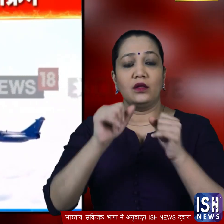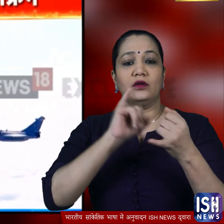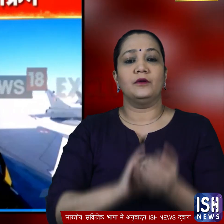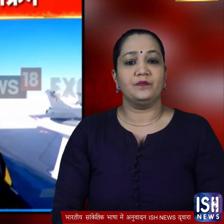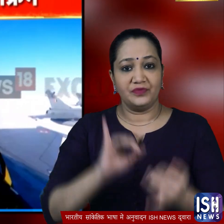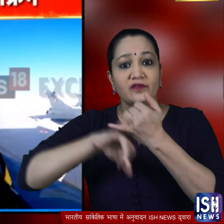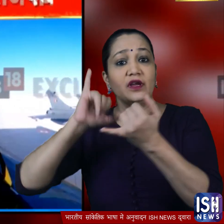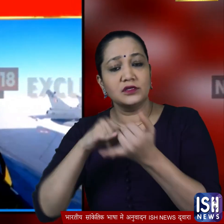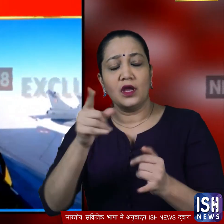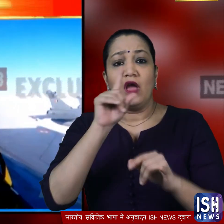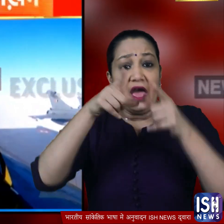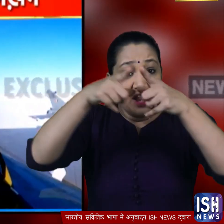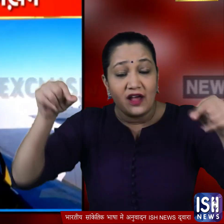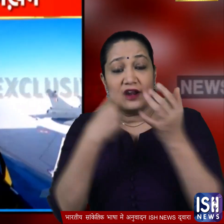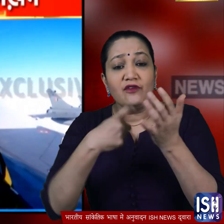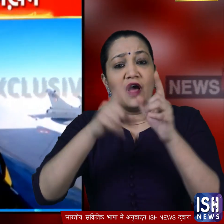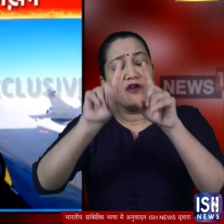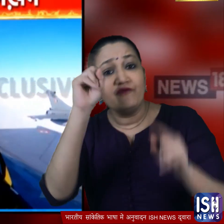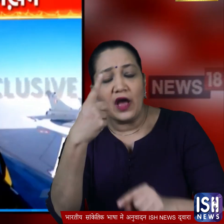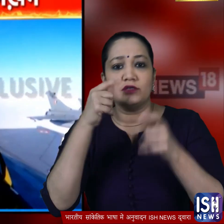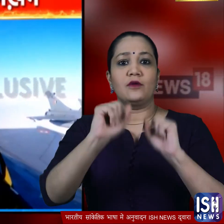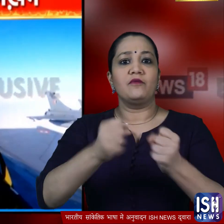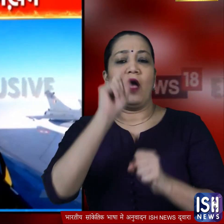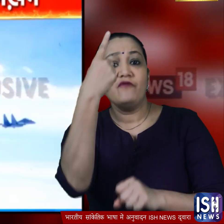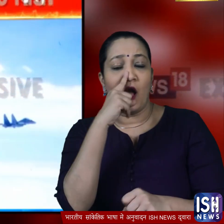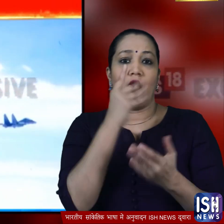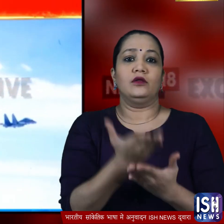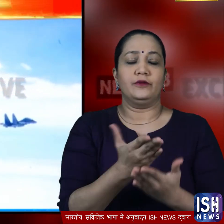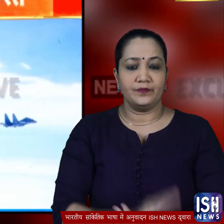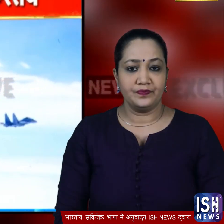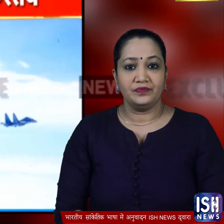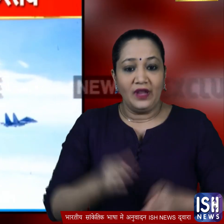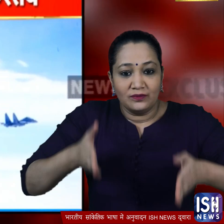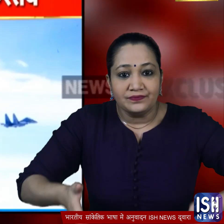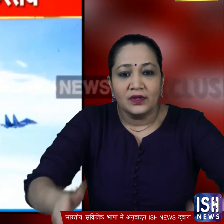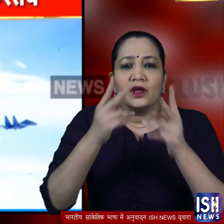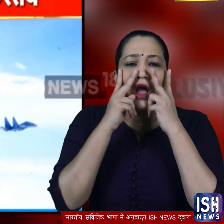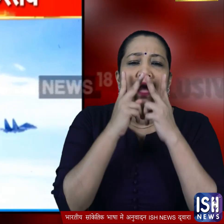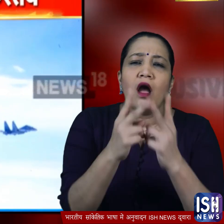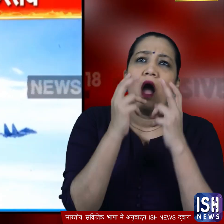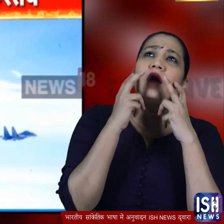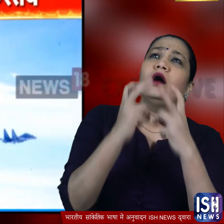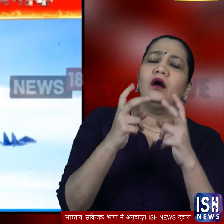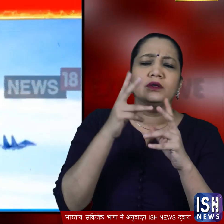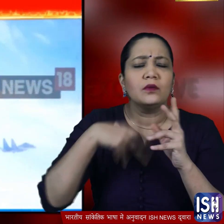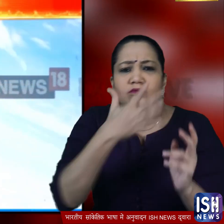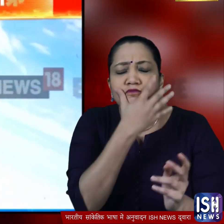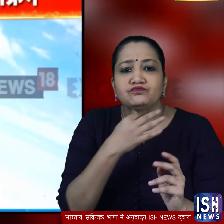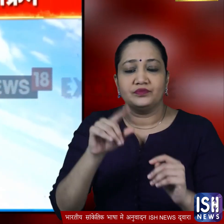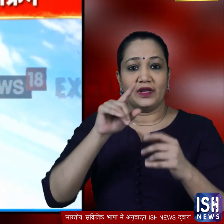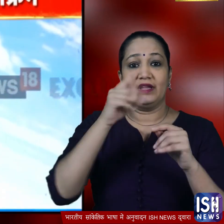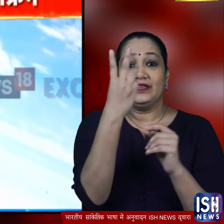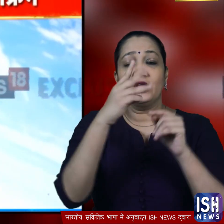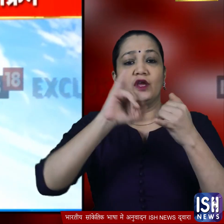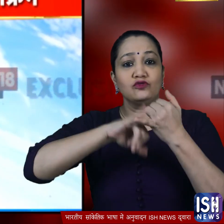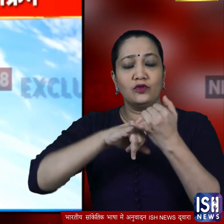सिंह उड़ा रही थी, जो रफाल लड़ाकू विमान उड़ाने वाली पहली महिला पायलट बनी। वहीं राजपथ पर मौजूद लोगों को उस वक्त शानदार नजारा देखने को मिला जब